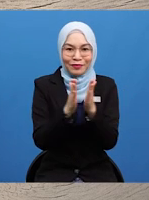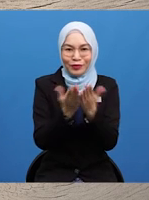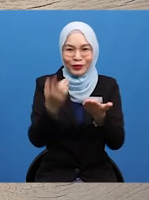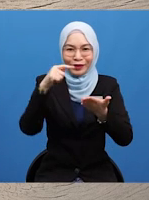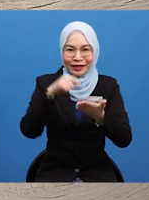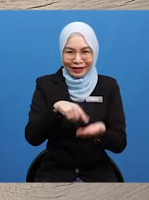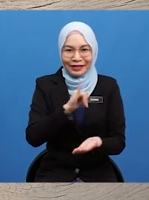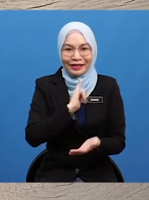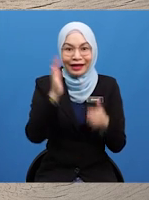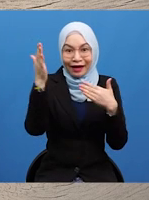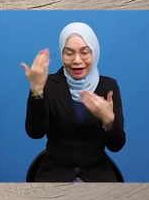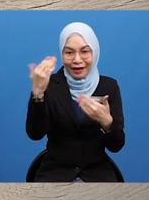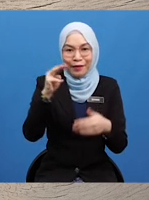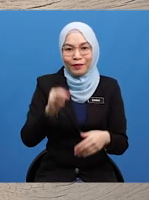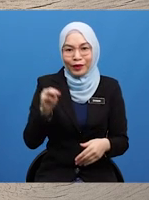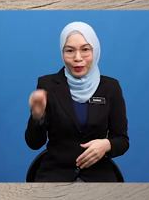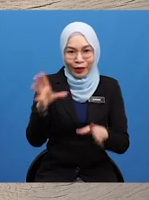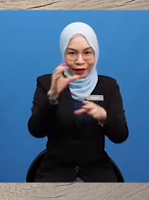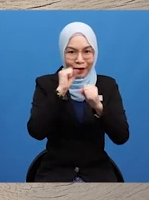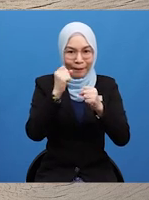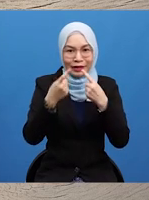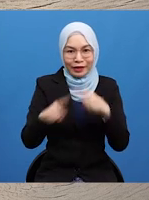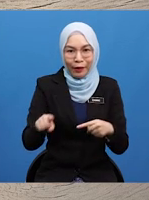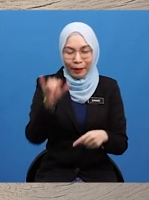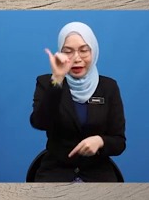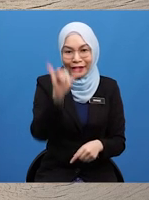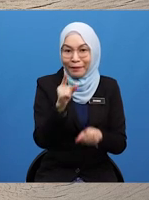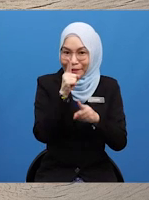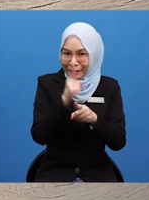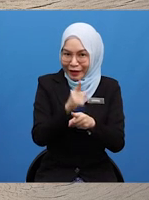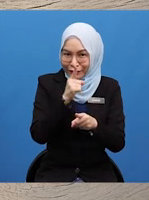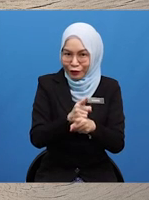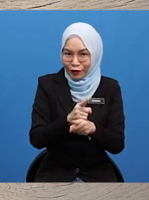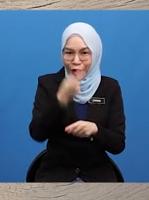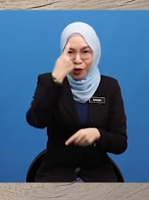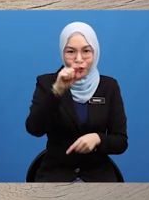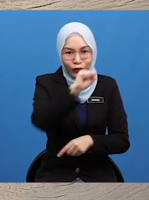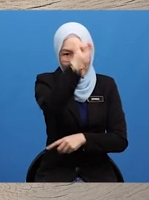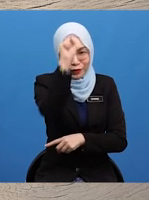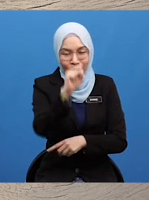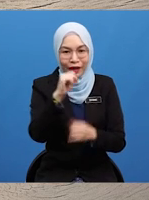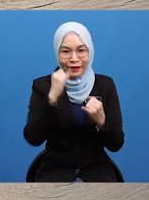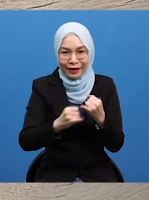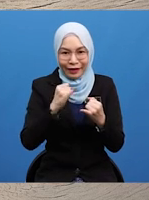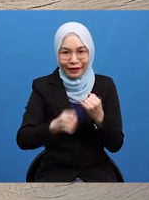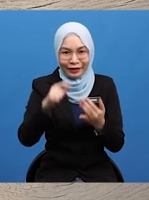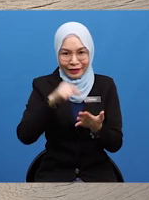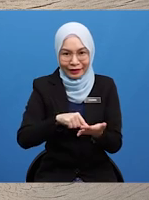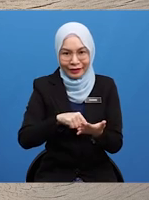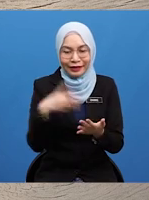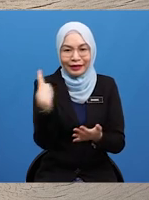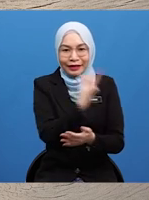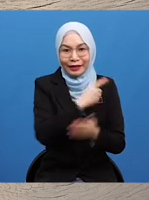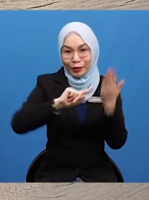Cikgu harap murid-murid dapat jawapan yang betul bagi soalan yang terakhir ini. Kita mulakan